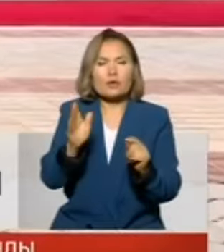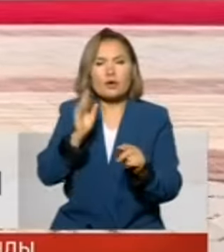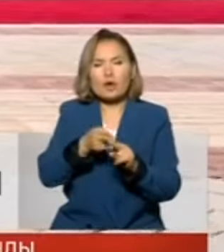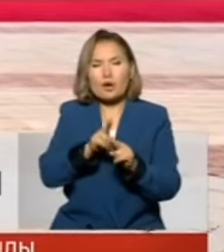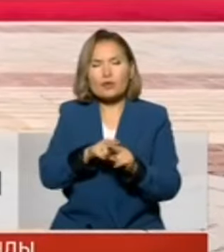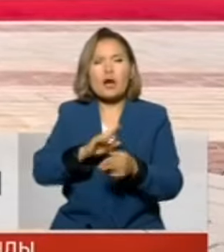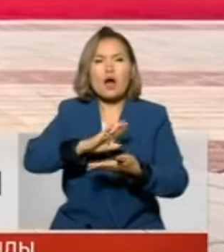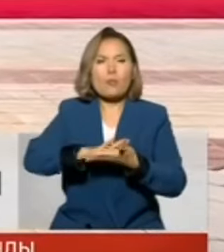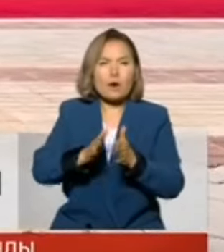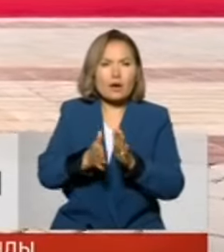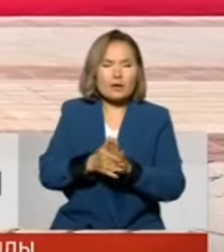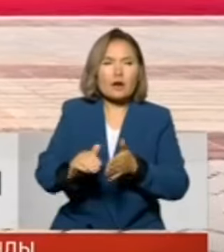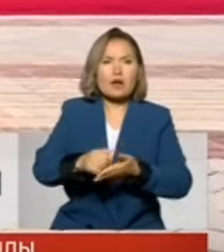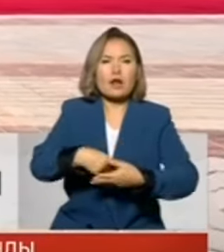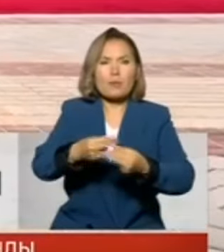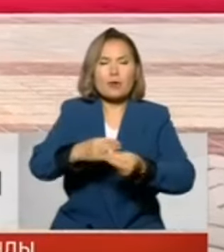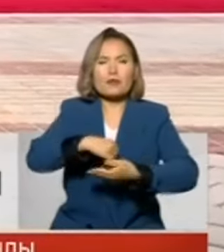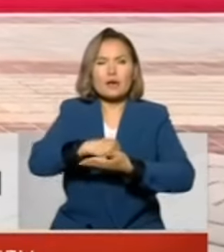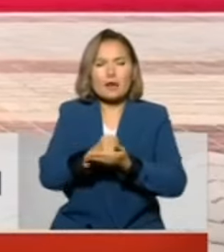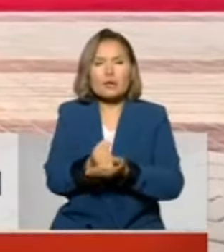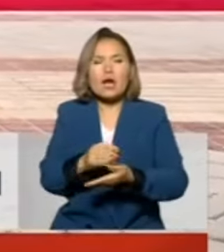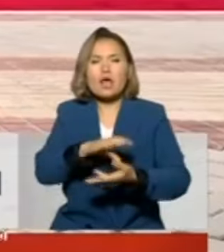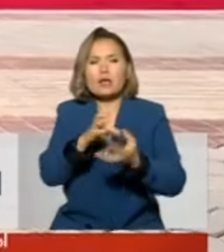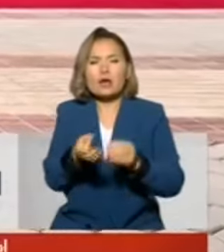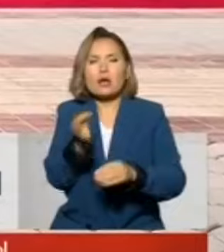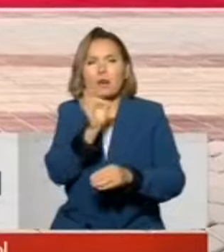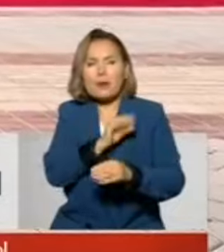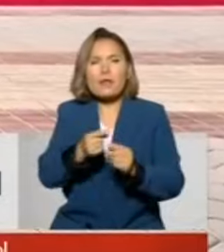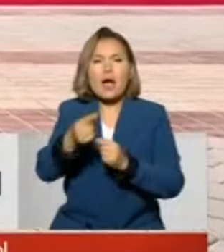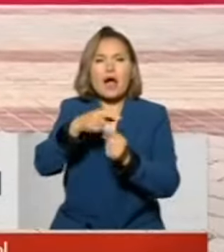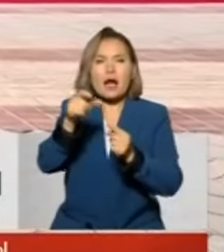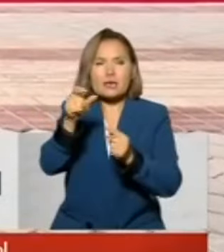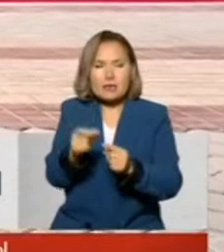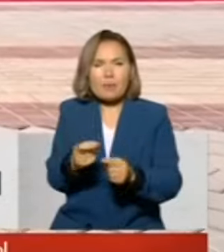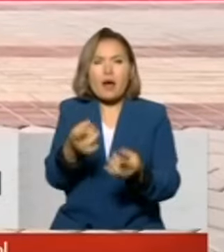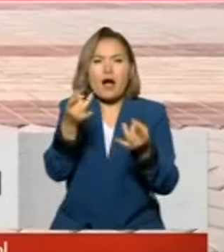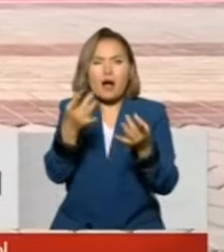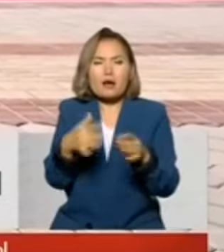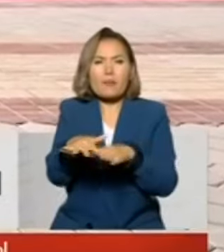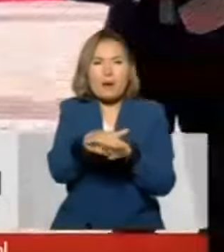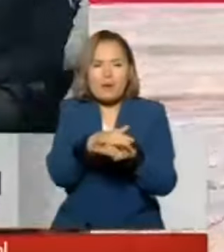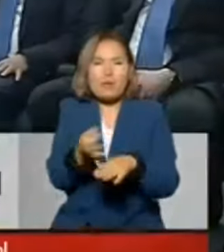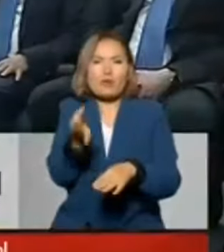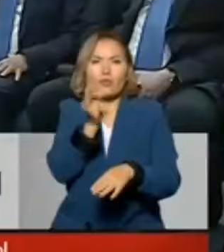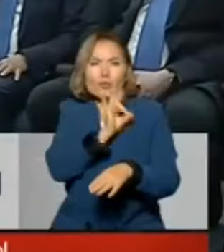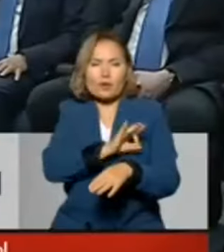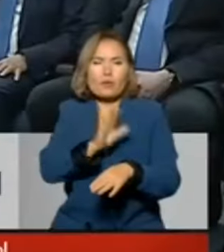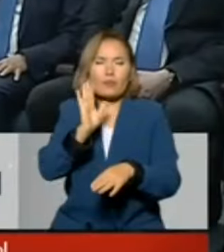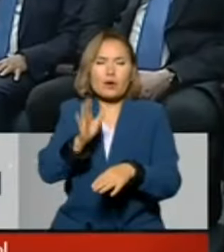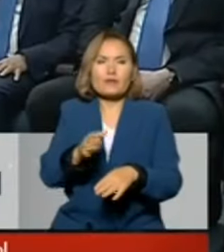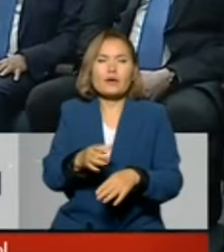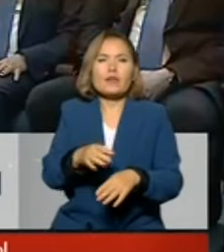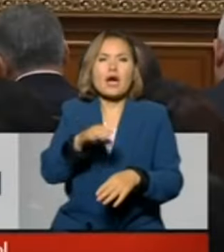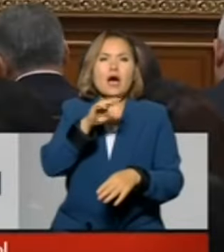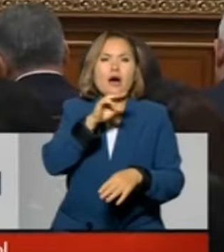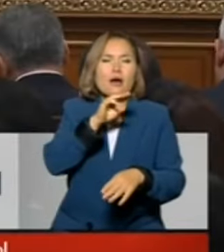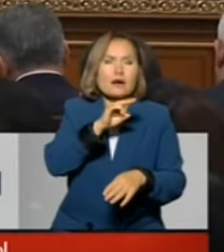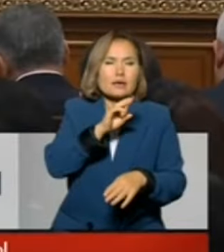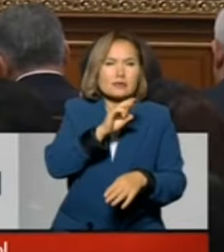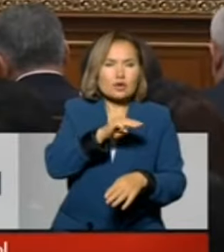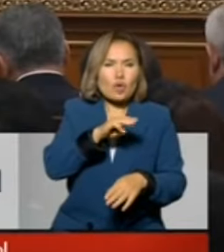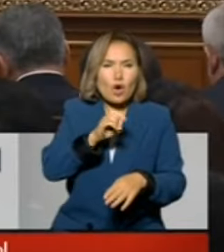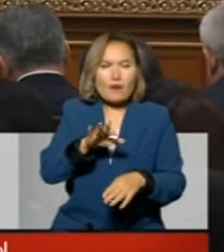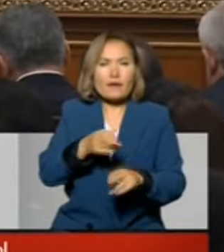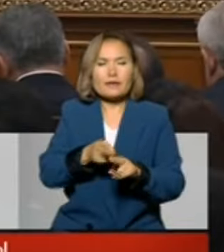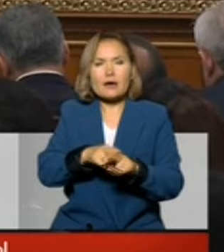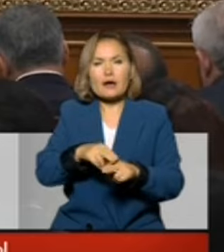бұл уағдаластықтардың нәтижесі мен мүмкіндігін кәсіпкерлер мен қарапайым тұрғындар да сезінеді. Қасым Жомарт Тоқаев пен Эмомали